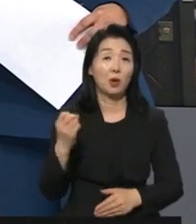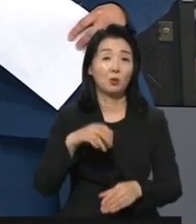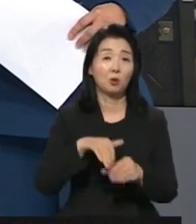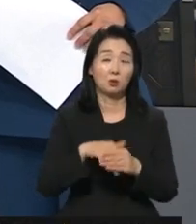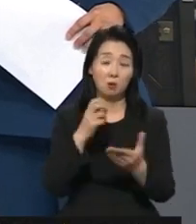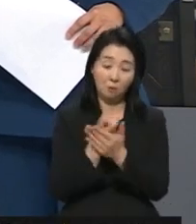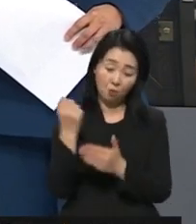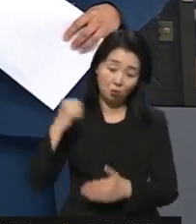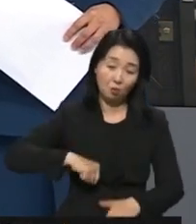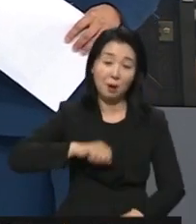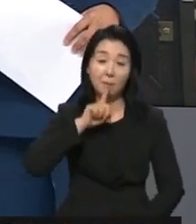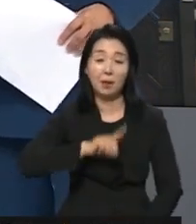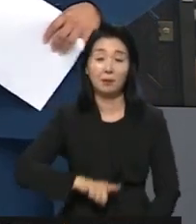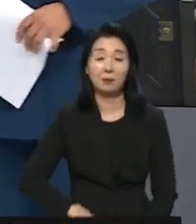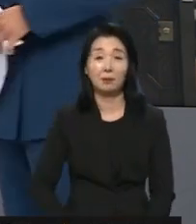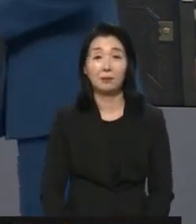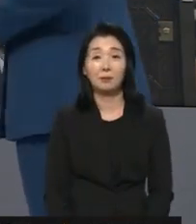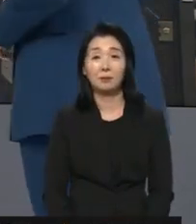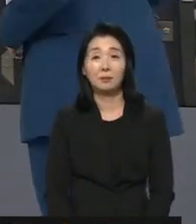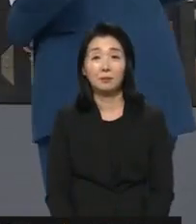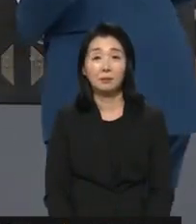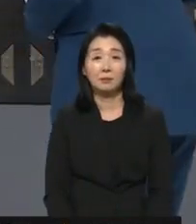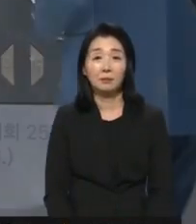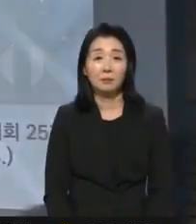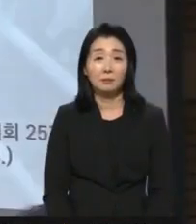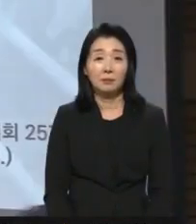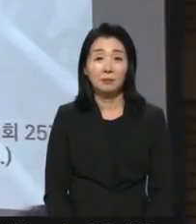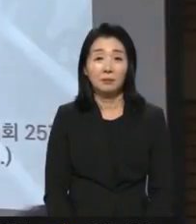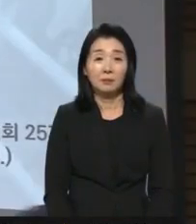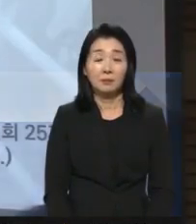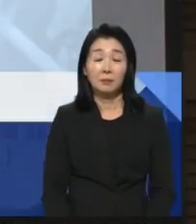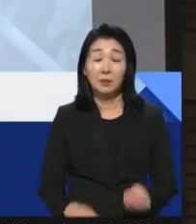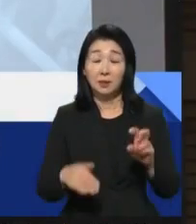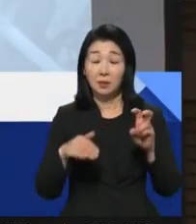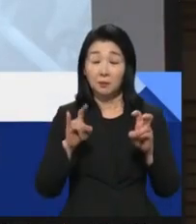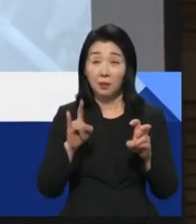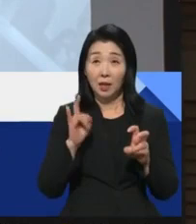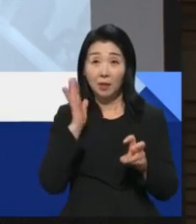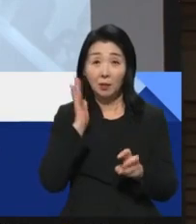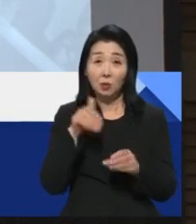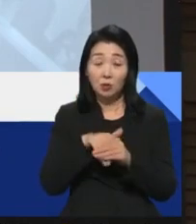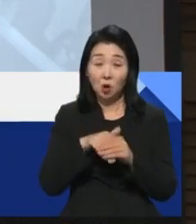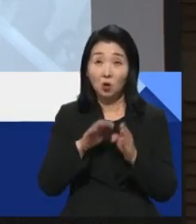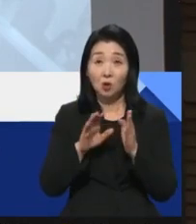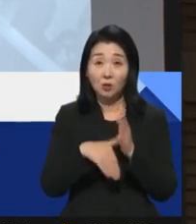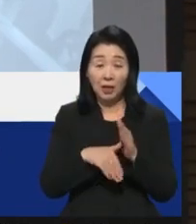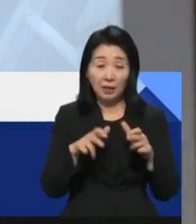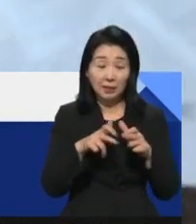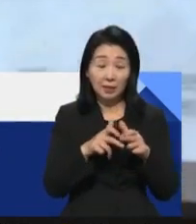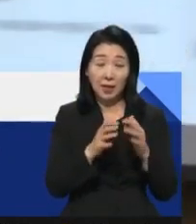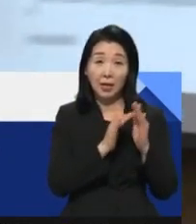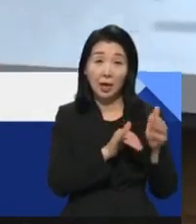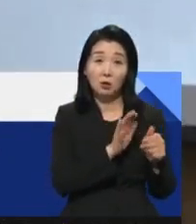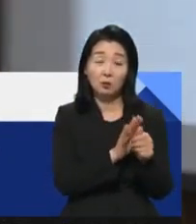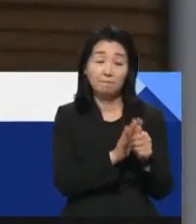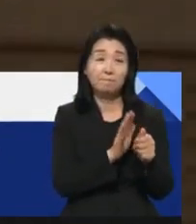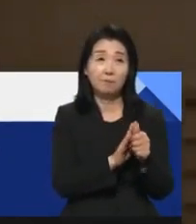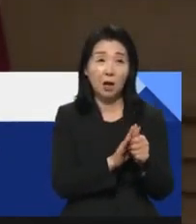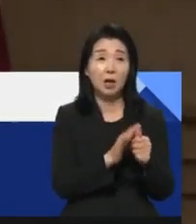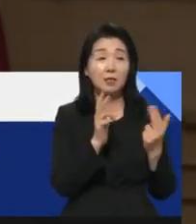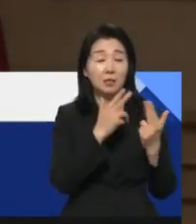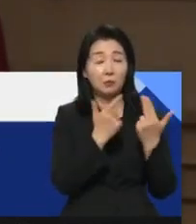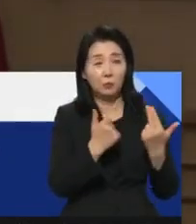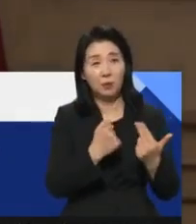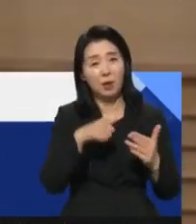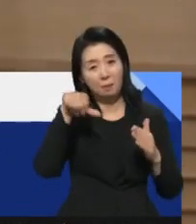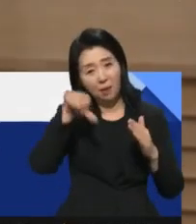선거법 위반이라고 오늘 주장했습니다. 20대 대선에서 장애인 가족이 지지하는 이재명 후보가 아쉬운 패배를 당했습니다.